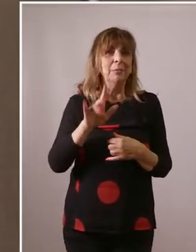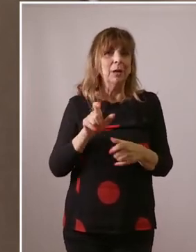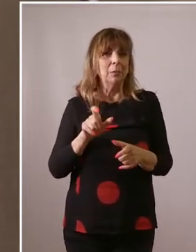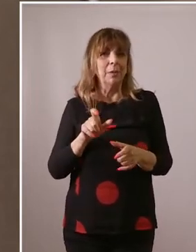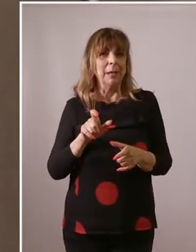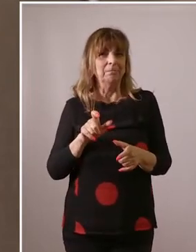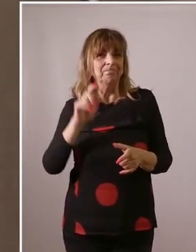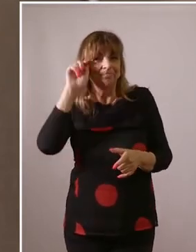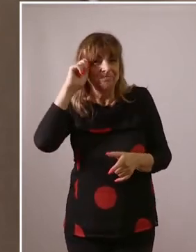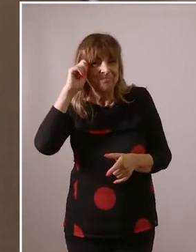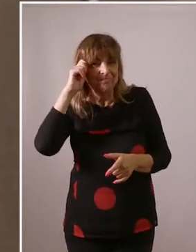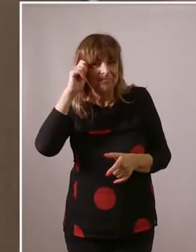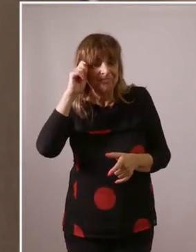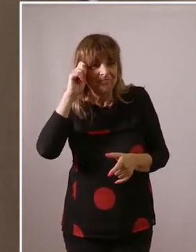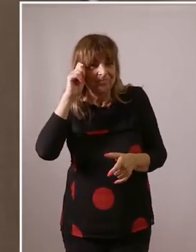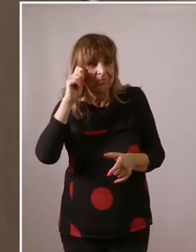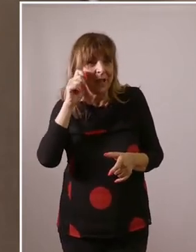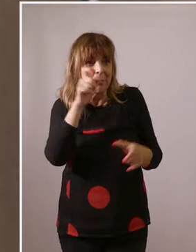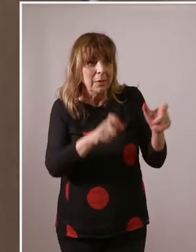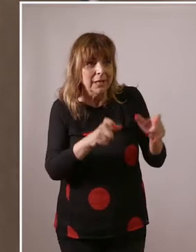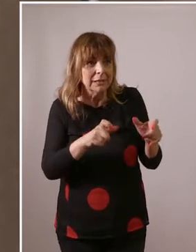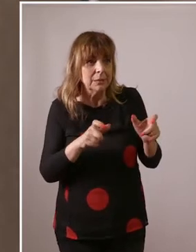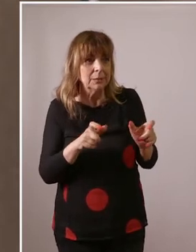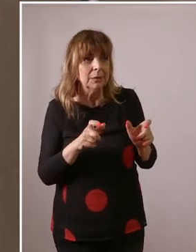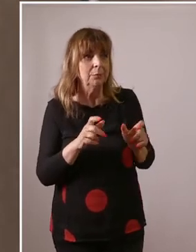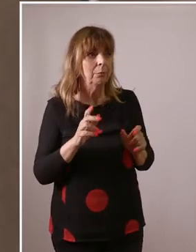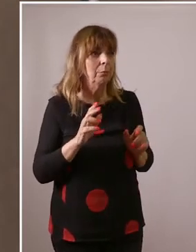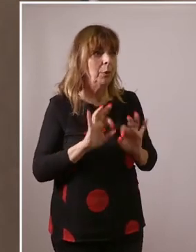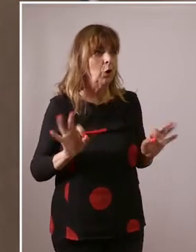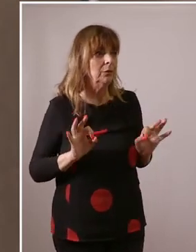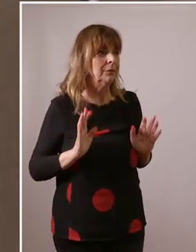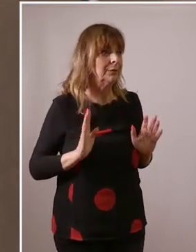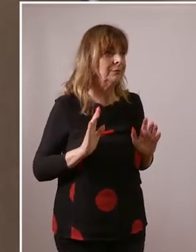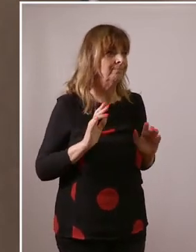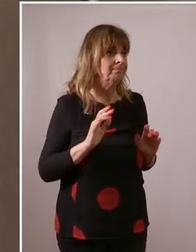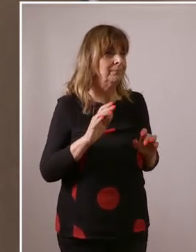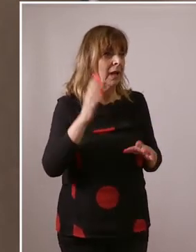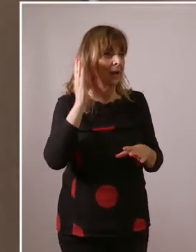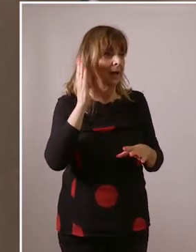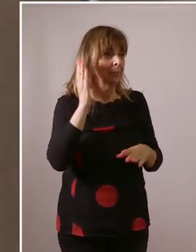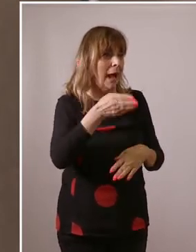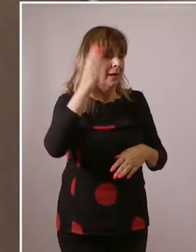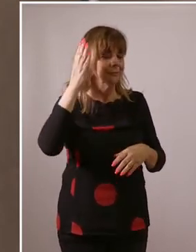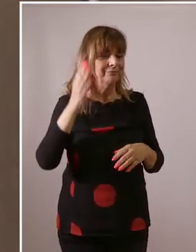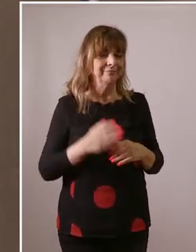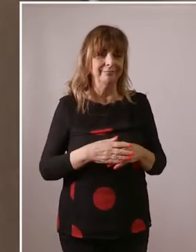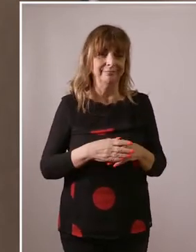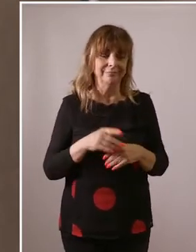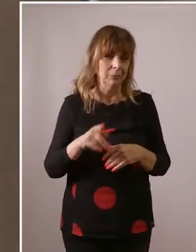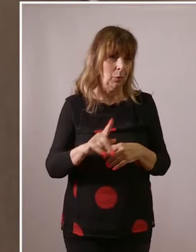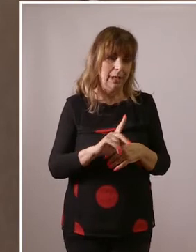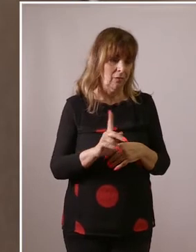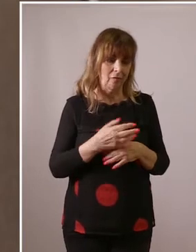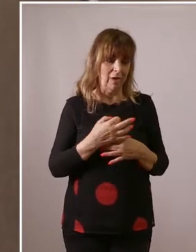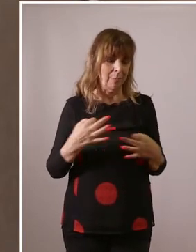sta in agguato diciamo sulla testa del cittadino questa percezione degli diritto è in parte fuorviante